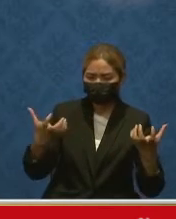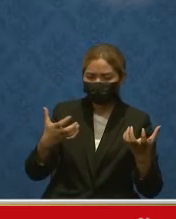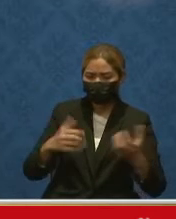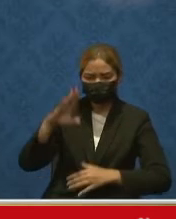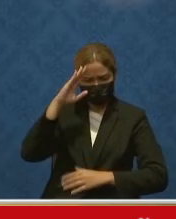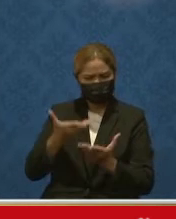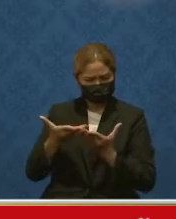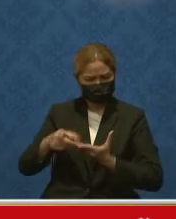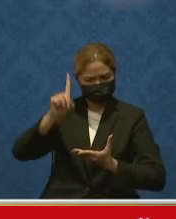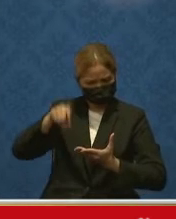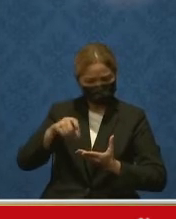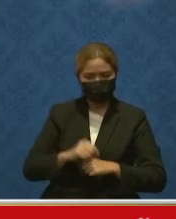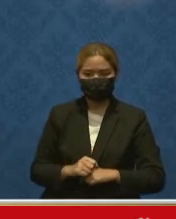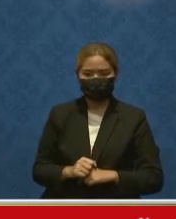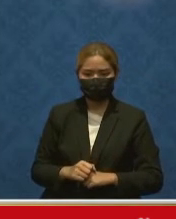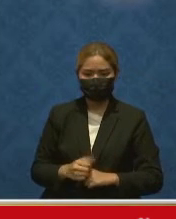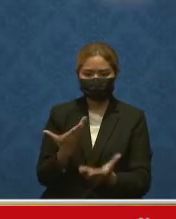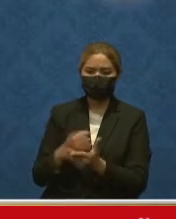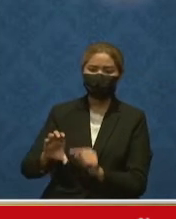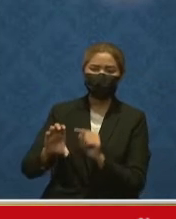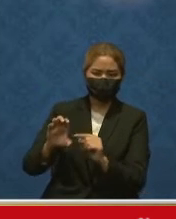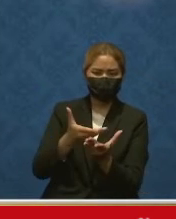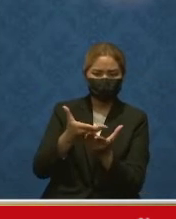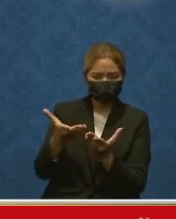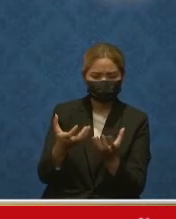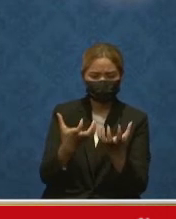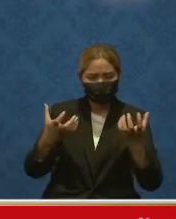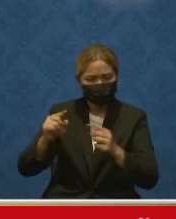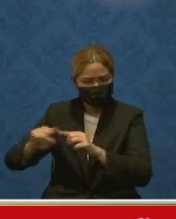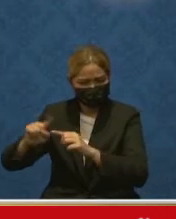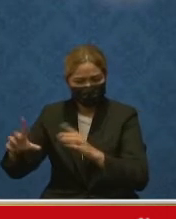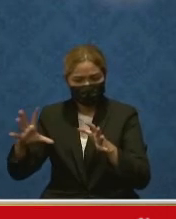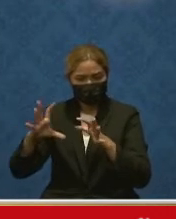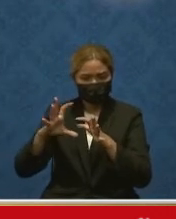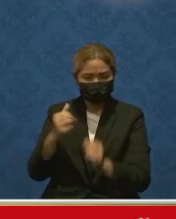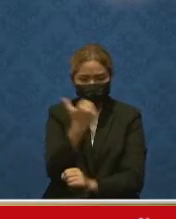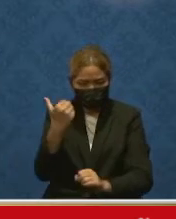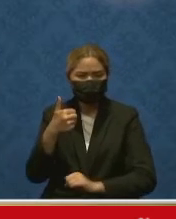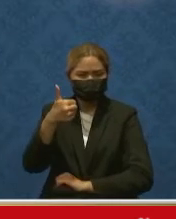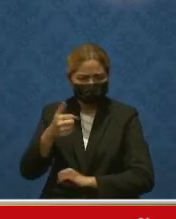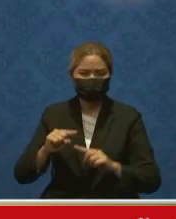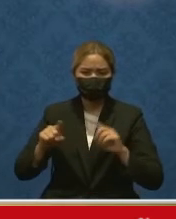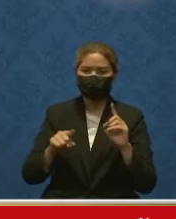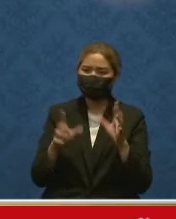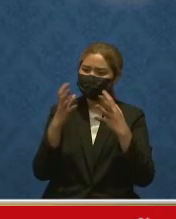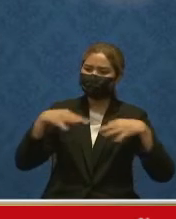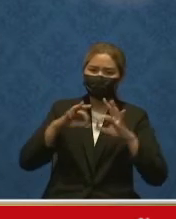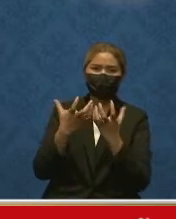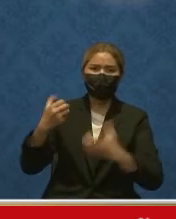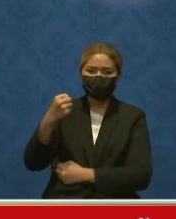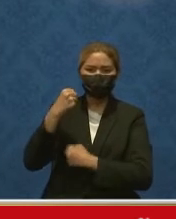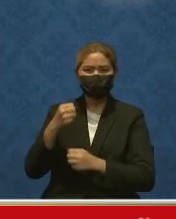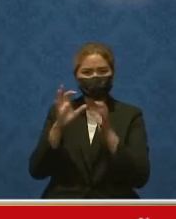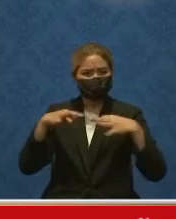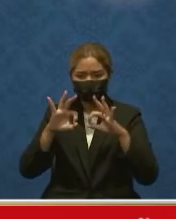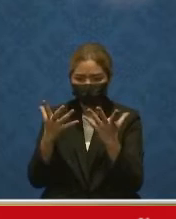ได้เยอะแยะครับเพราะท่านเรียงลำดับความสำคัญในเต็มไงแต่นี้กองทัพเรือกองทัพอากาศนี่ครับมี